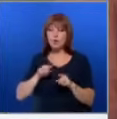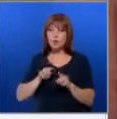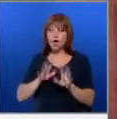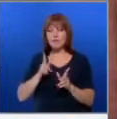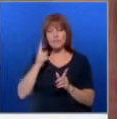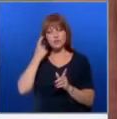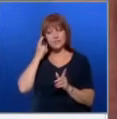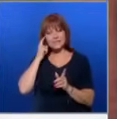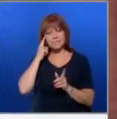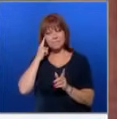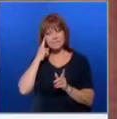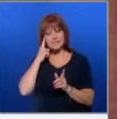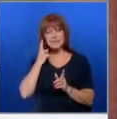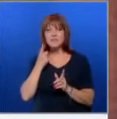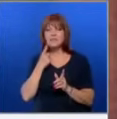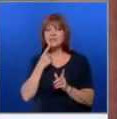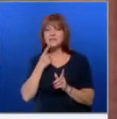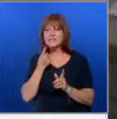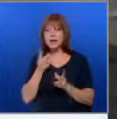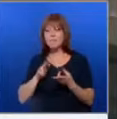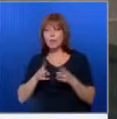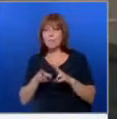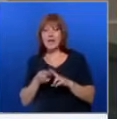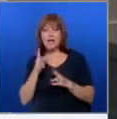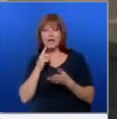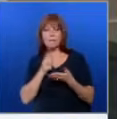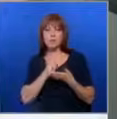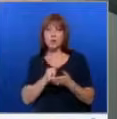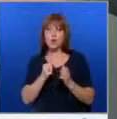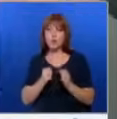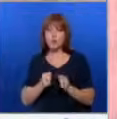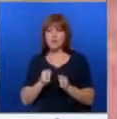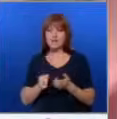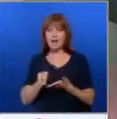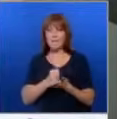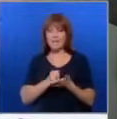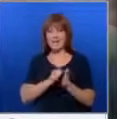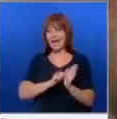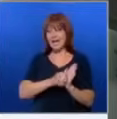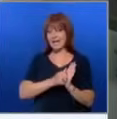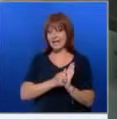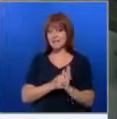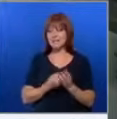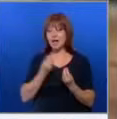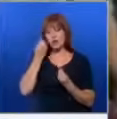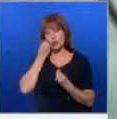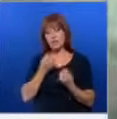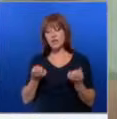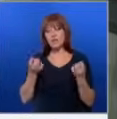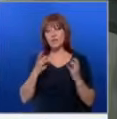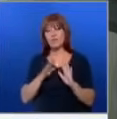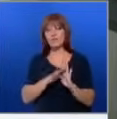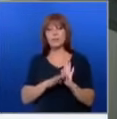мисли евентуално за някакво предложение за актуализация на бюджета. Очаква се утре фармацевтите и касата да одобрят окончателно новите правила